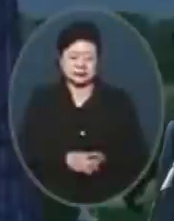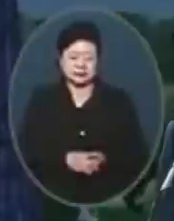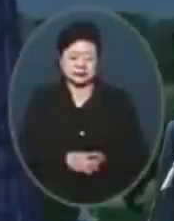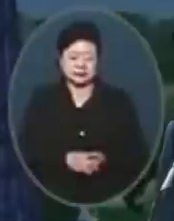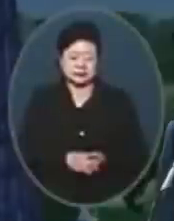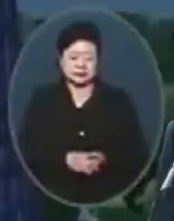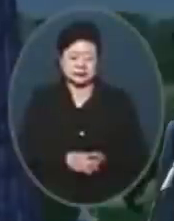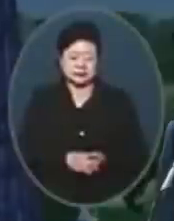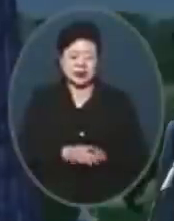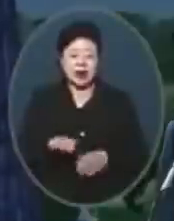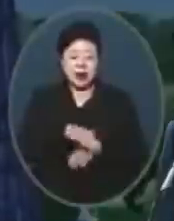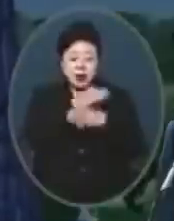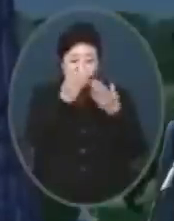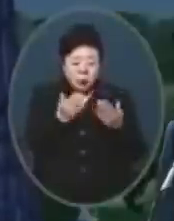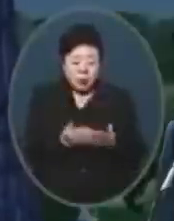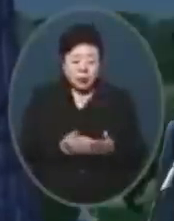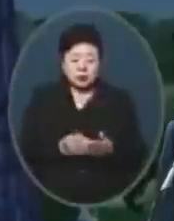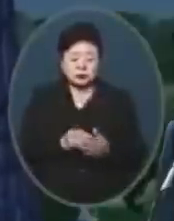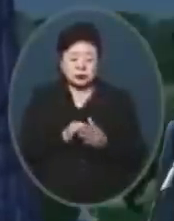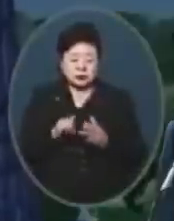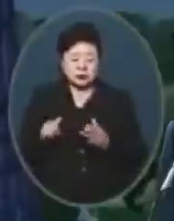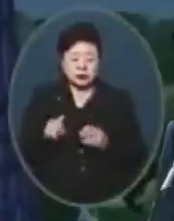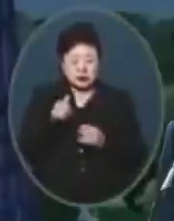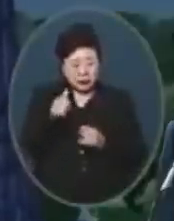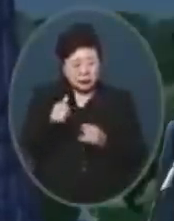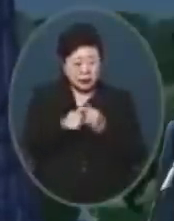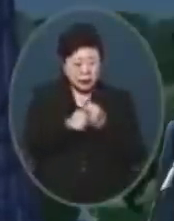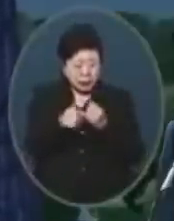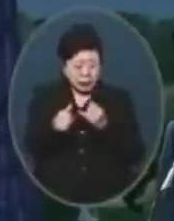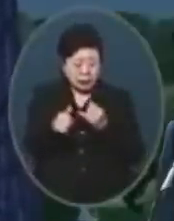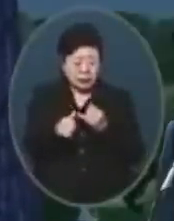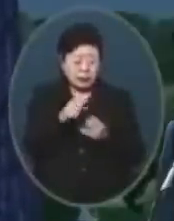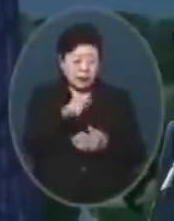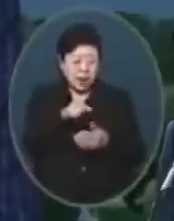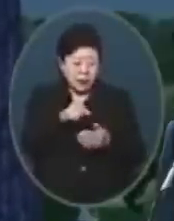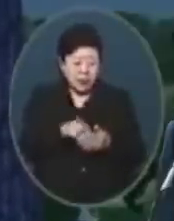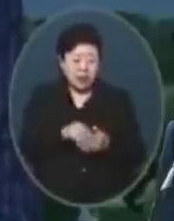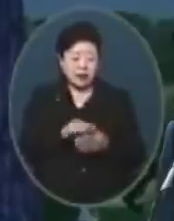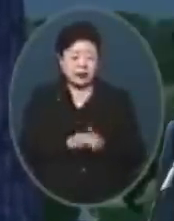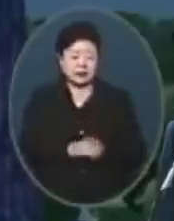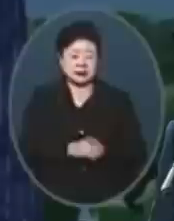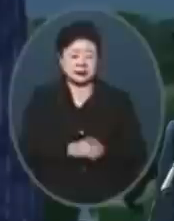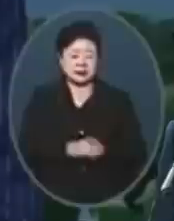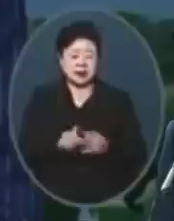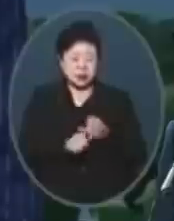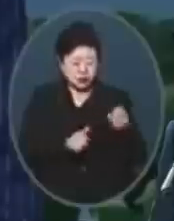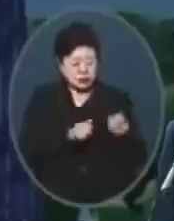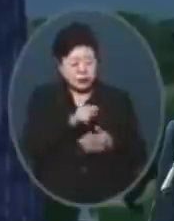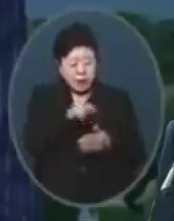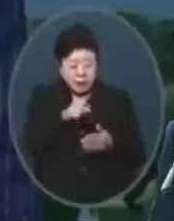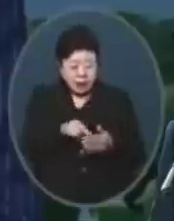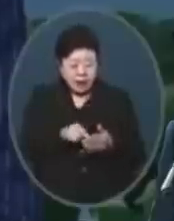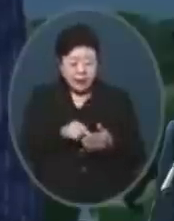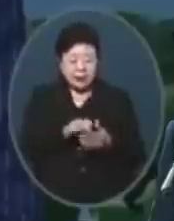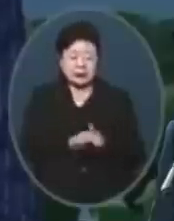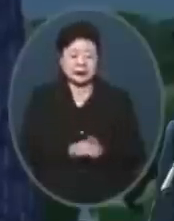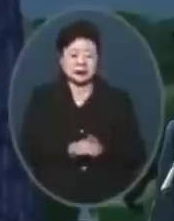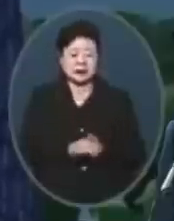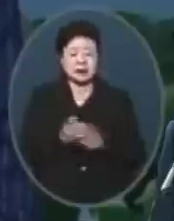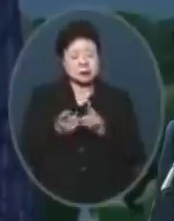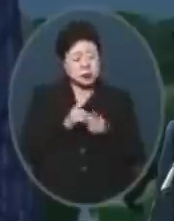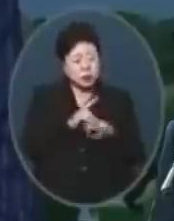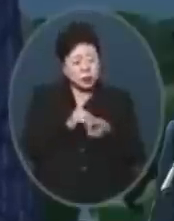한 가정의 남편 마음에도 아내의 마음에도